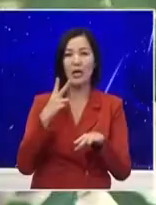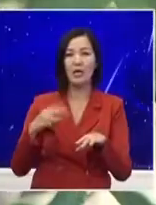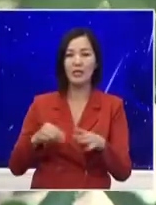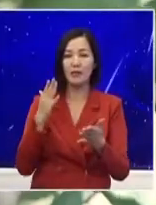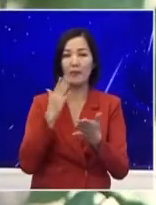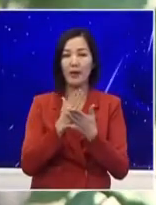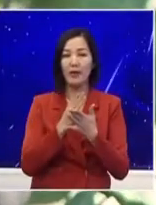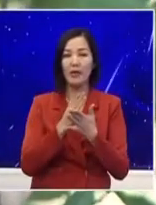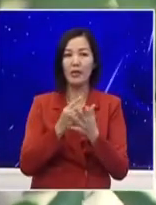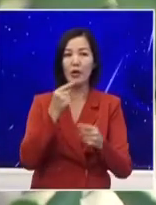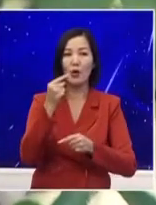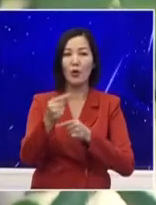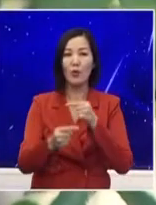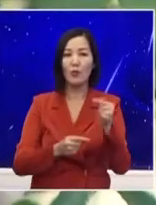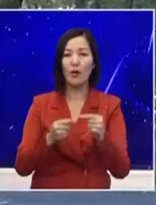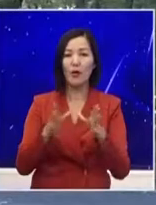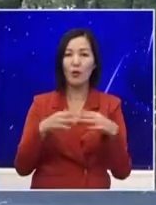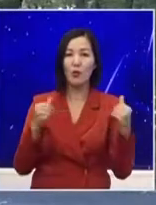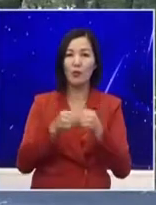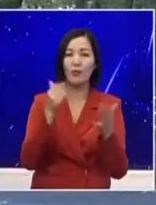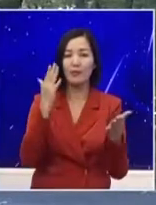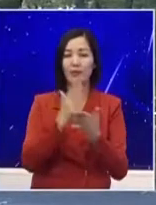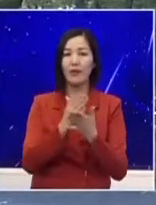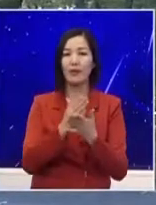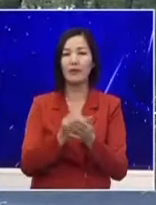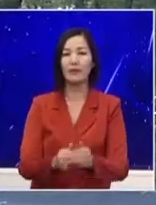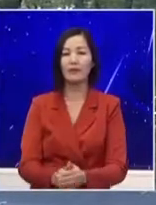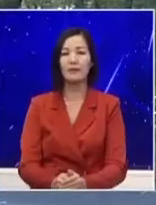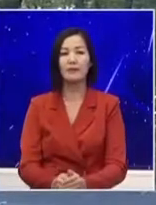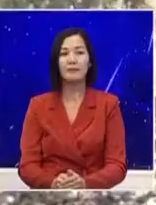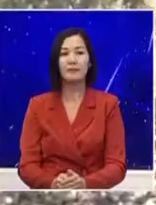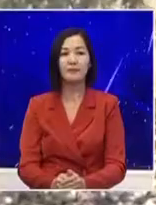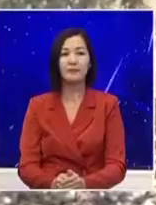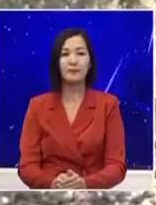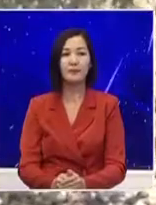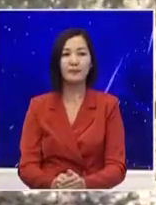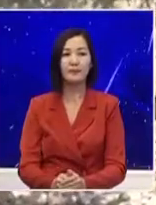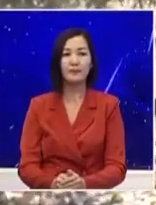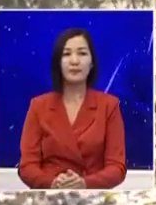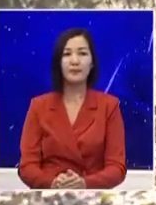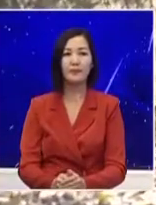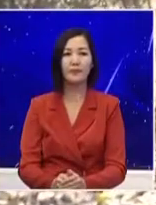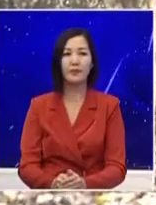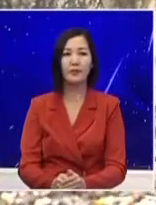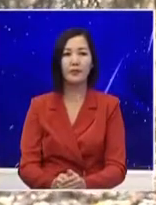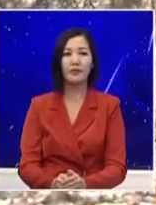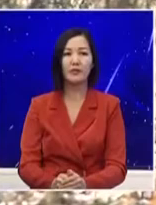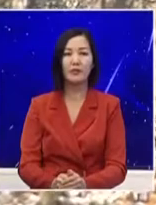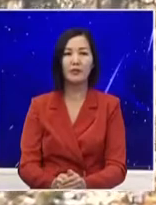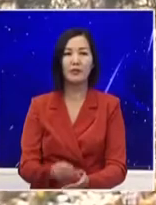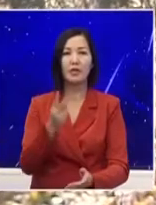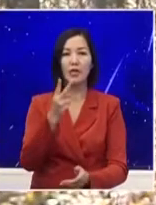өсірді. Ізін жалғар ұрпағы барда ер есімі мәңгі жасамақ. Өзім екі ұлым туып